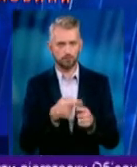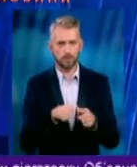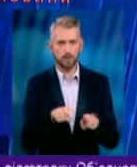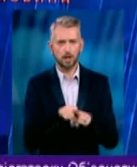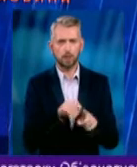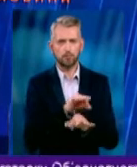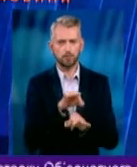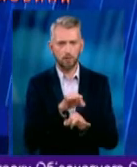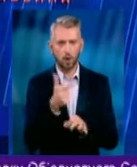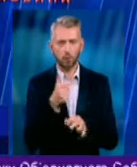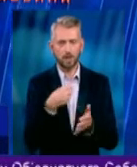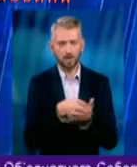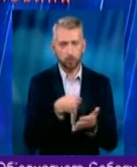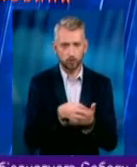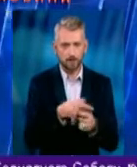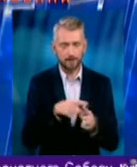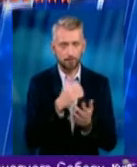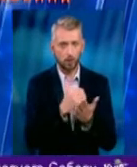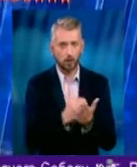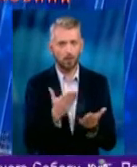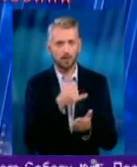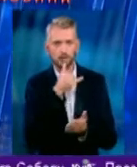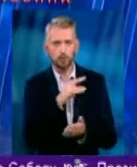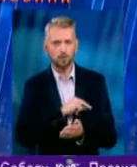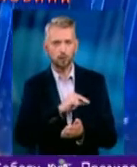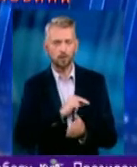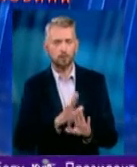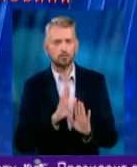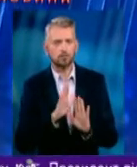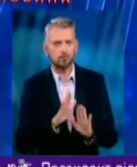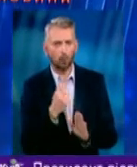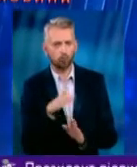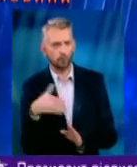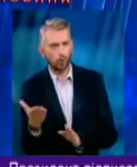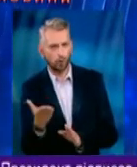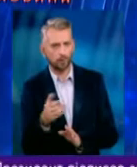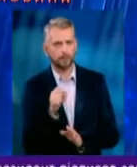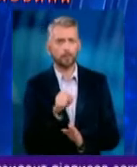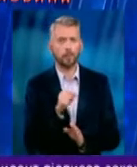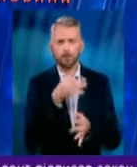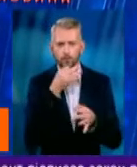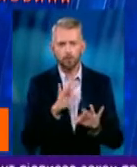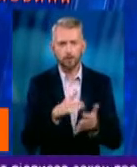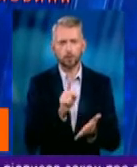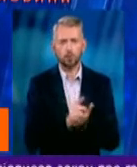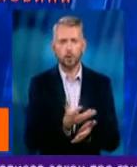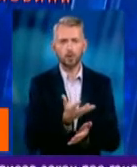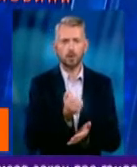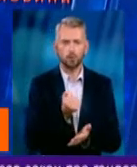така програма, яка не може працювати виключно односторонньо. Вона в будь-якому випадку має